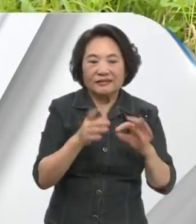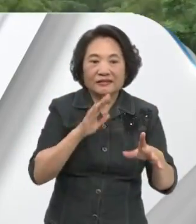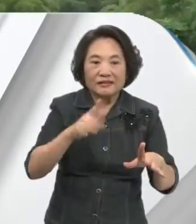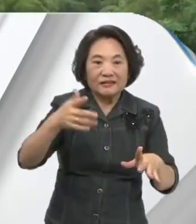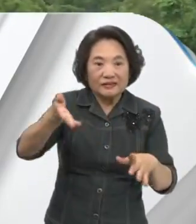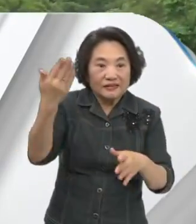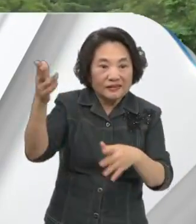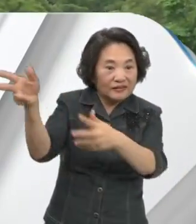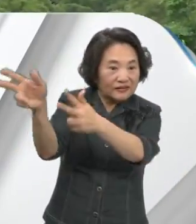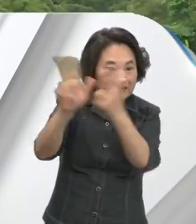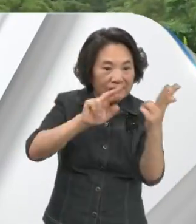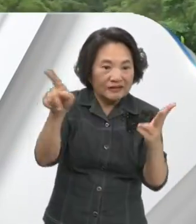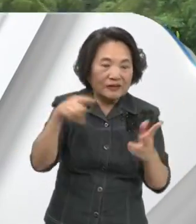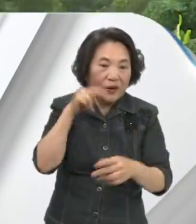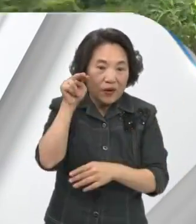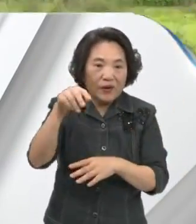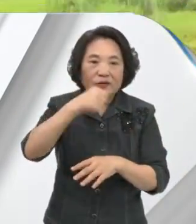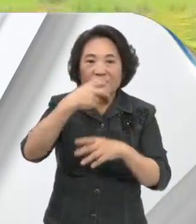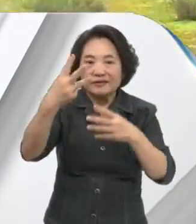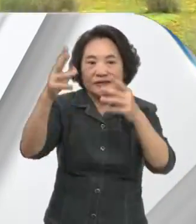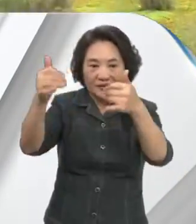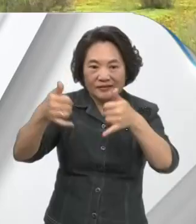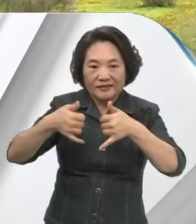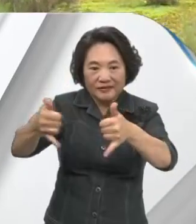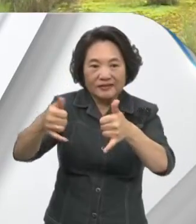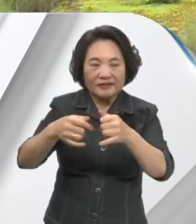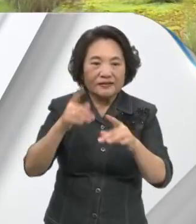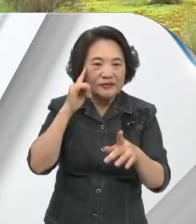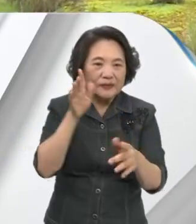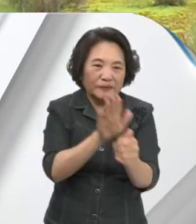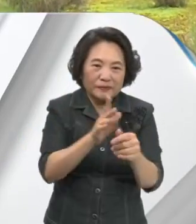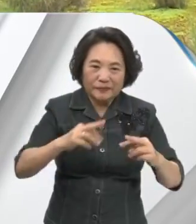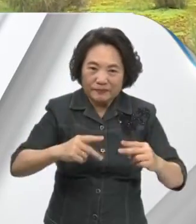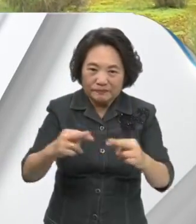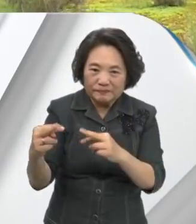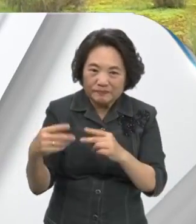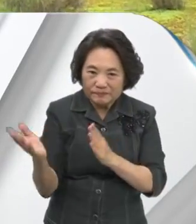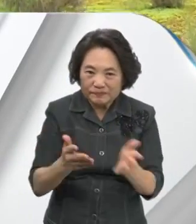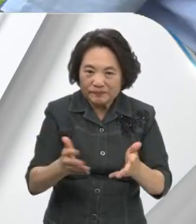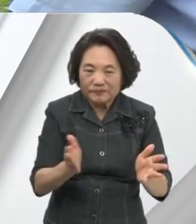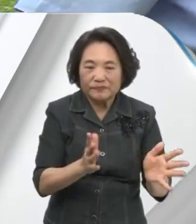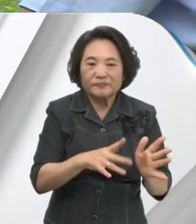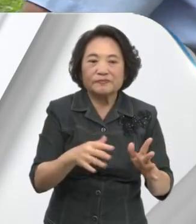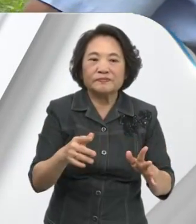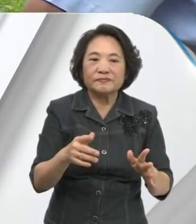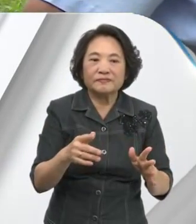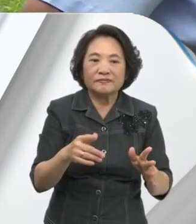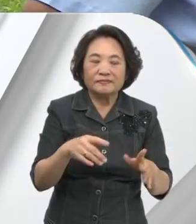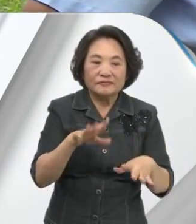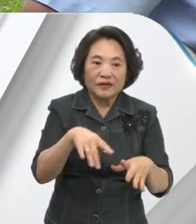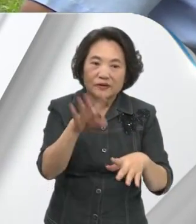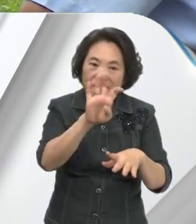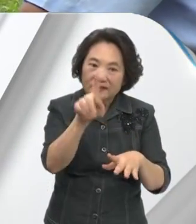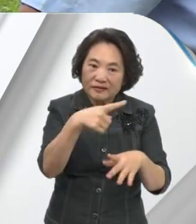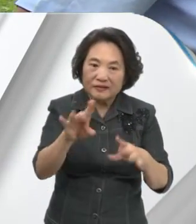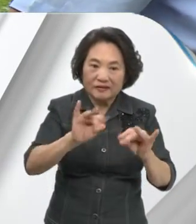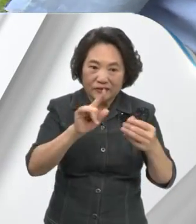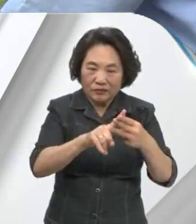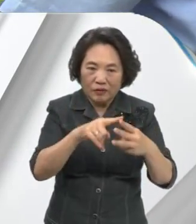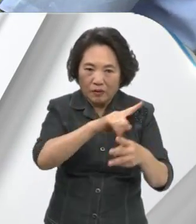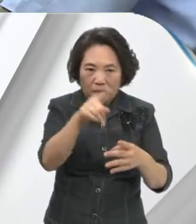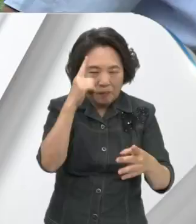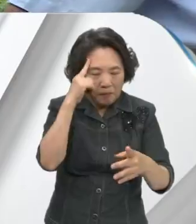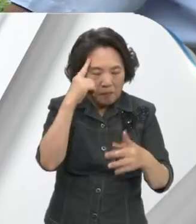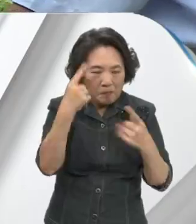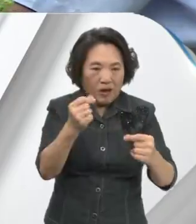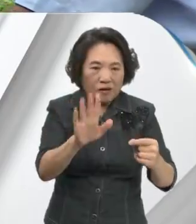嘅国家口，就系大家当地嘅台山县，为到爱来整理，也做起断水淹田嘅笔筒。以下是十位地主有同样